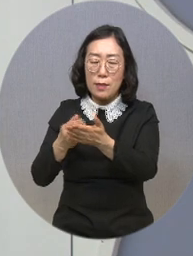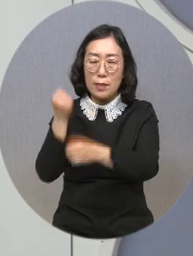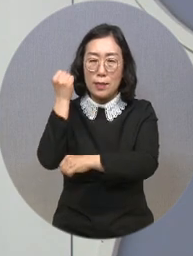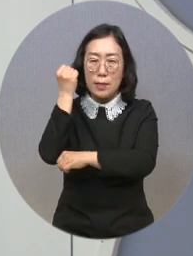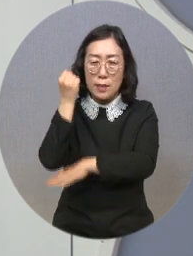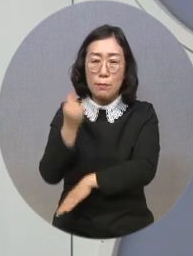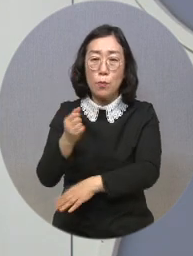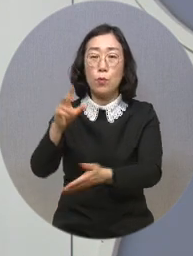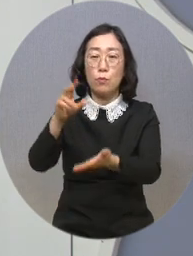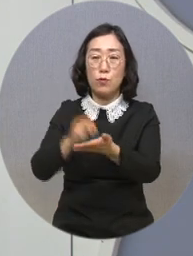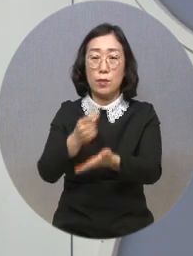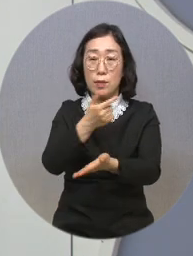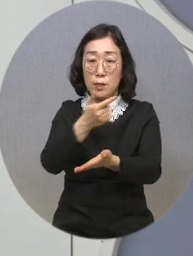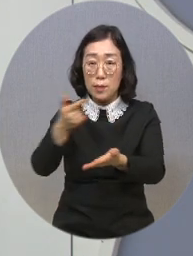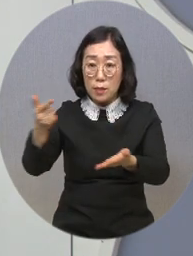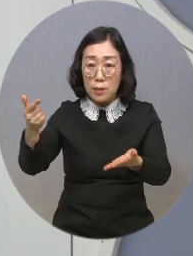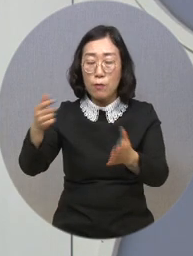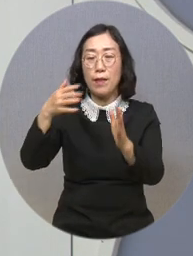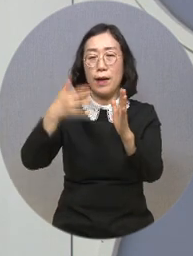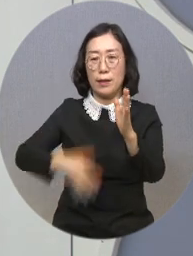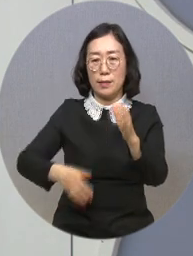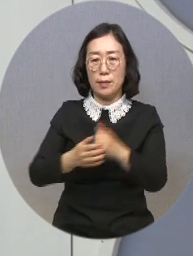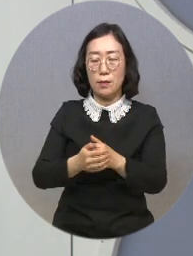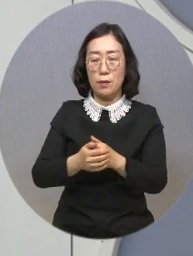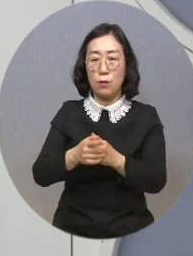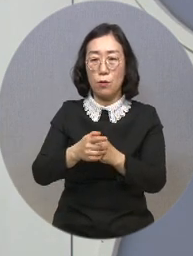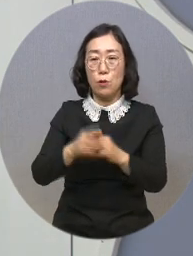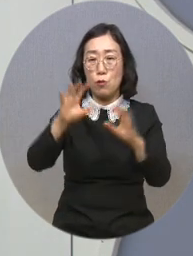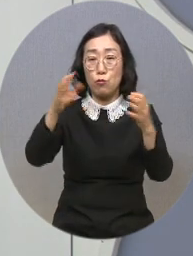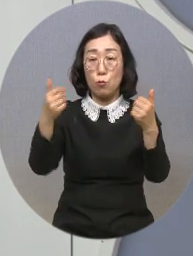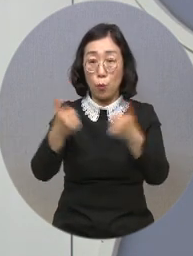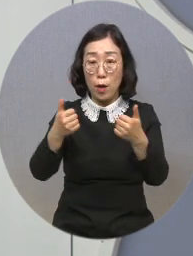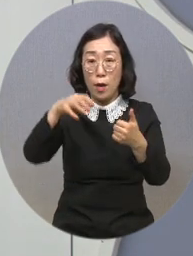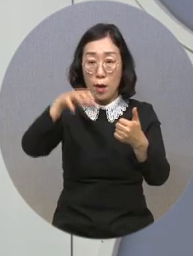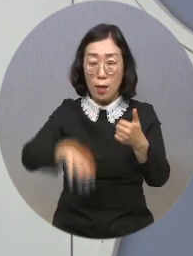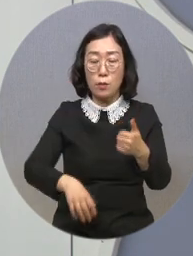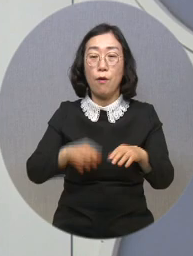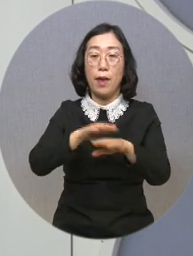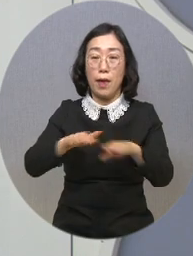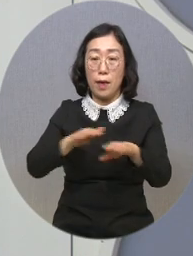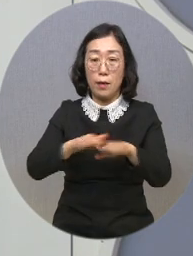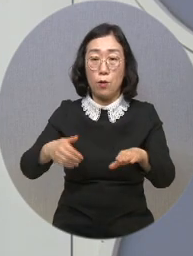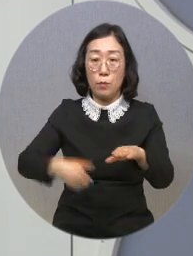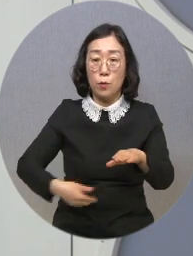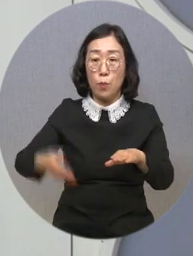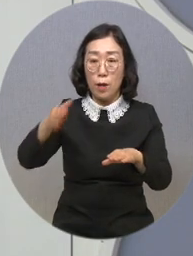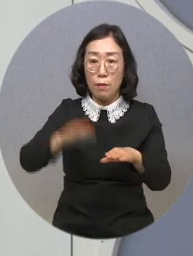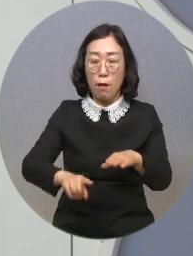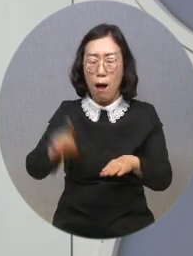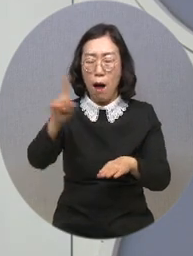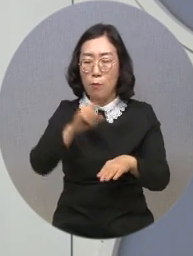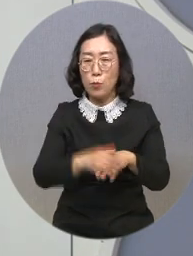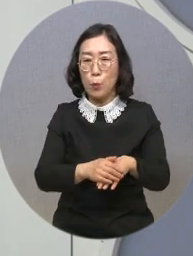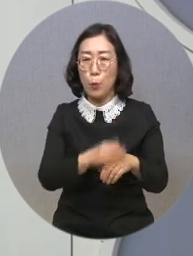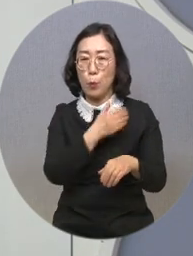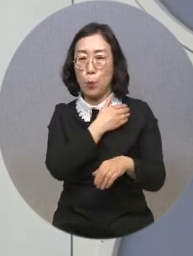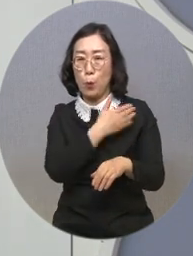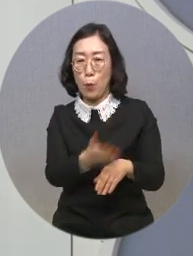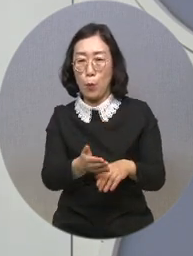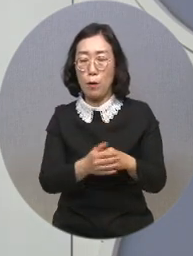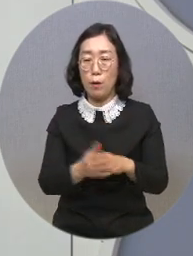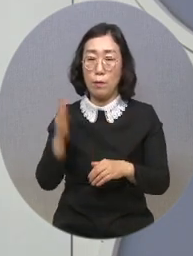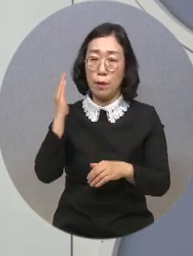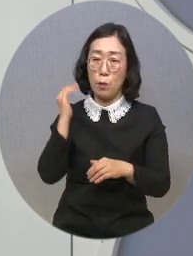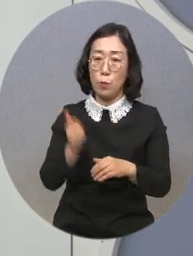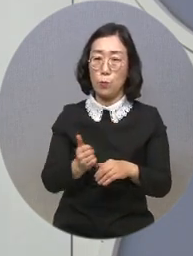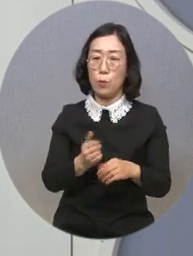건 아니거든요. 그 근본적인 문제를 국회에서 해결해야 되는데 그런 근본적인 문제는 아무도 안 하는 거예요. 국회도 안 하고